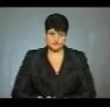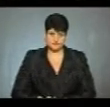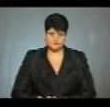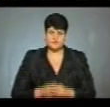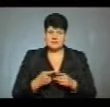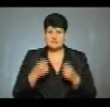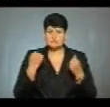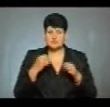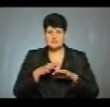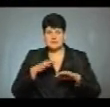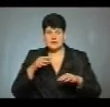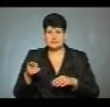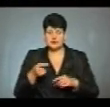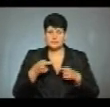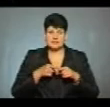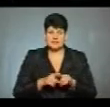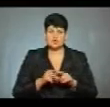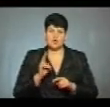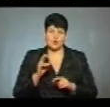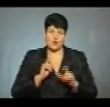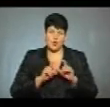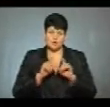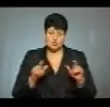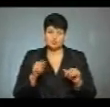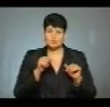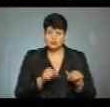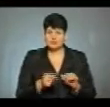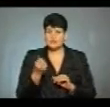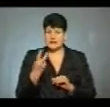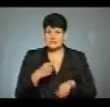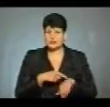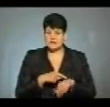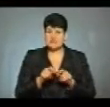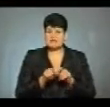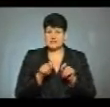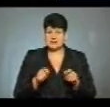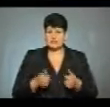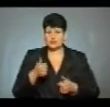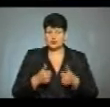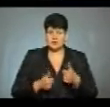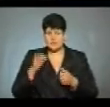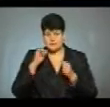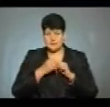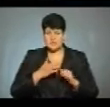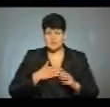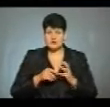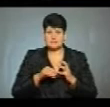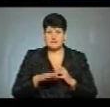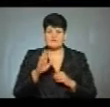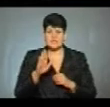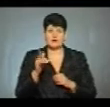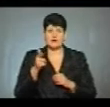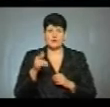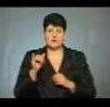Це спортивна зала Тернопільського технічного коледжу. Тут о 12-й годині відкрили турнір пам'яті нашого земляка Віктора